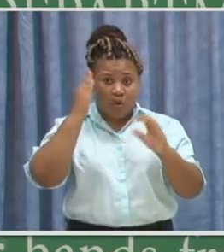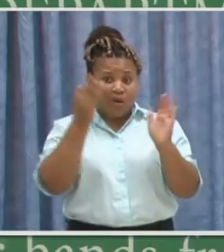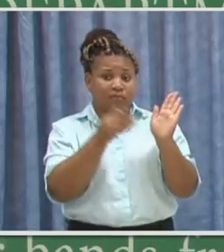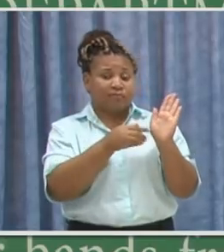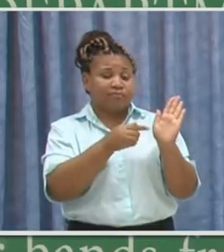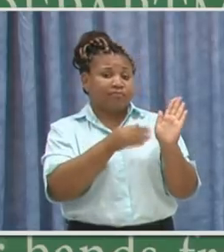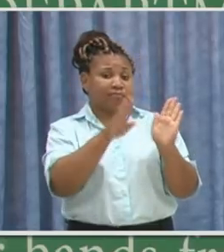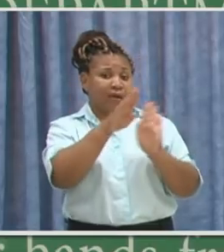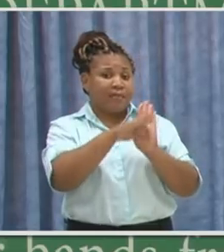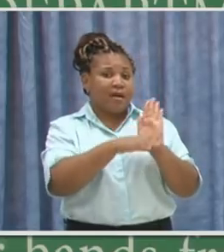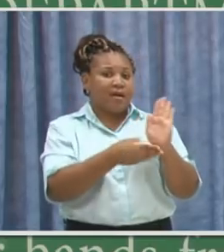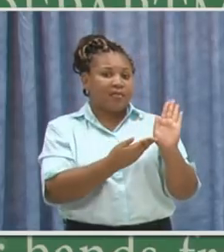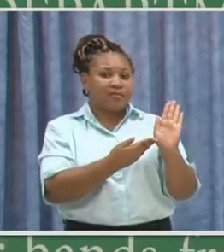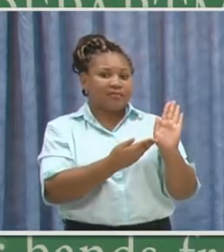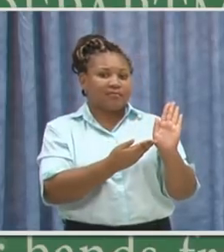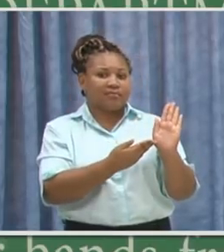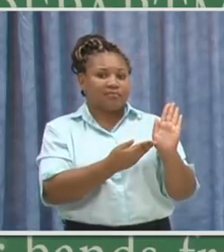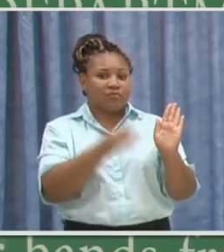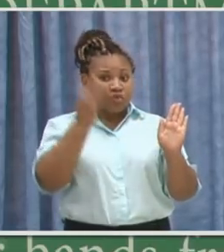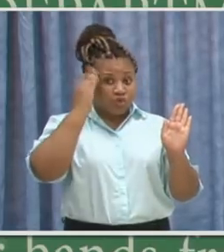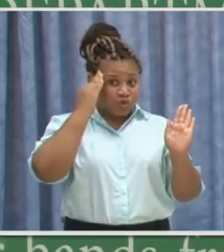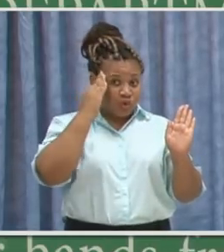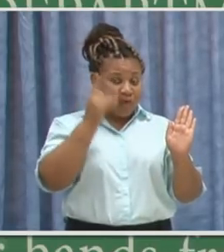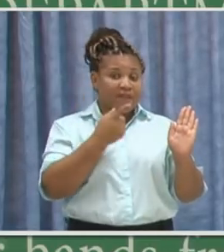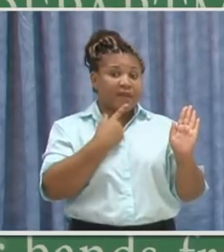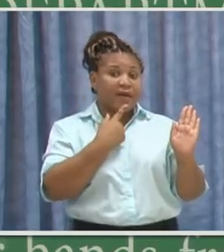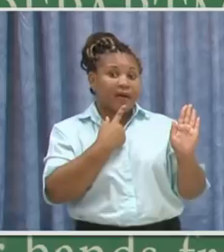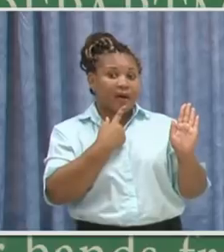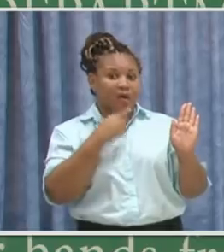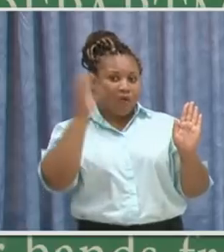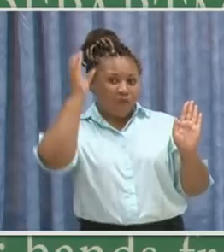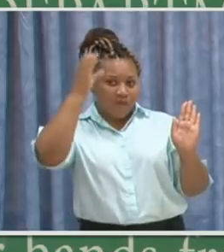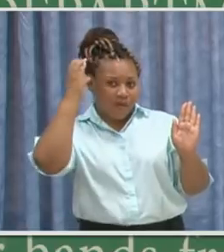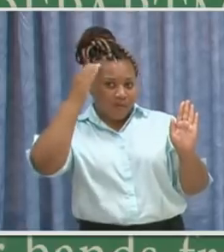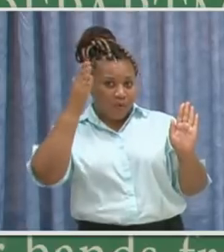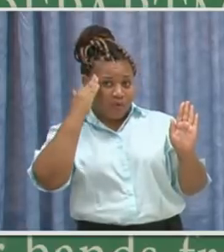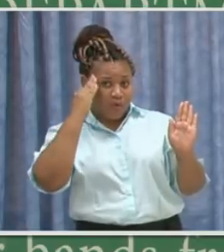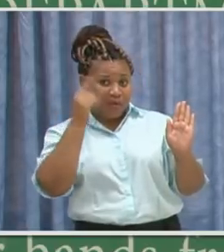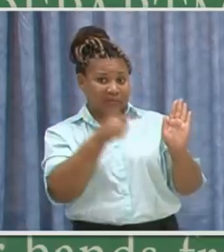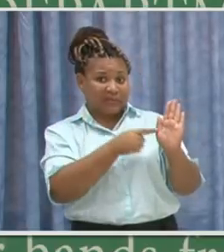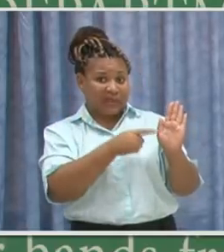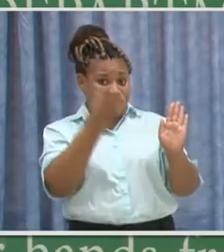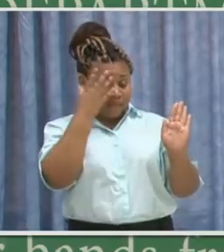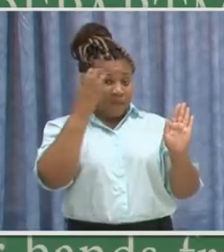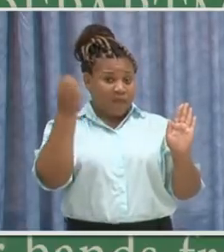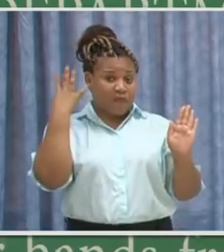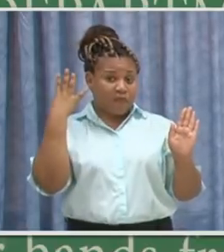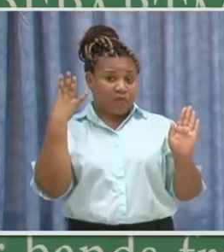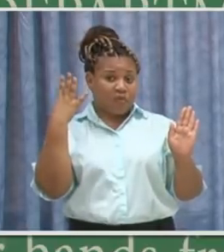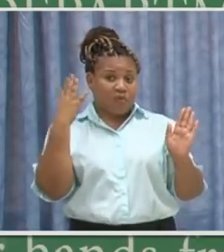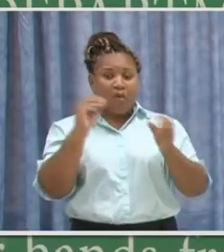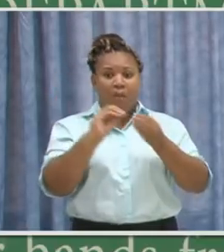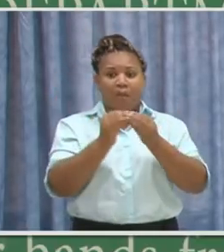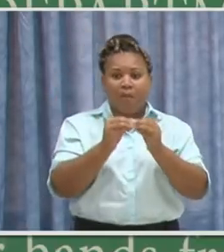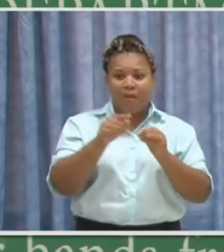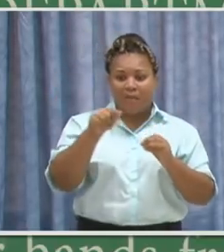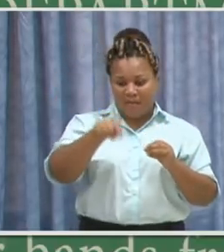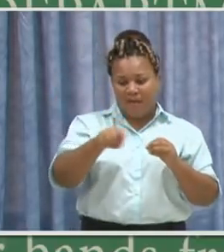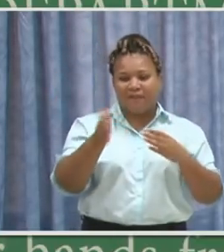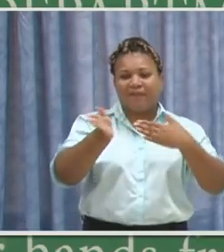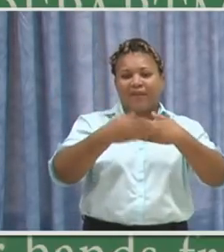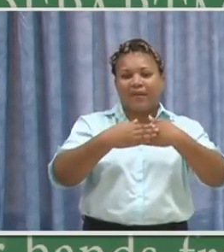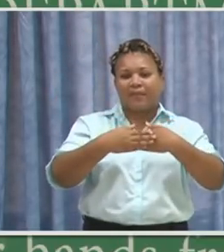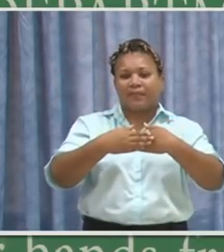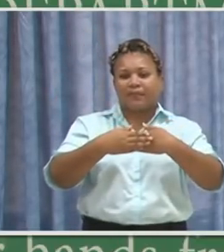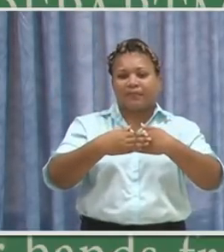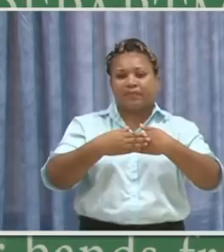pour social distancing à tout le temps, mais nous travaillons en base. Optimum, quoi que nous achieve à